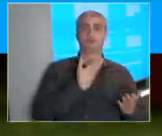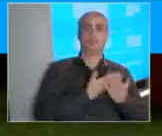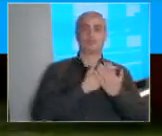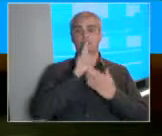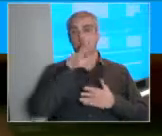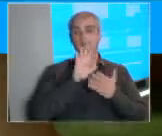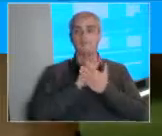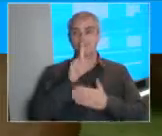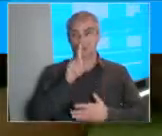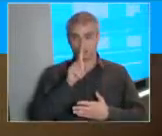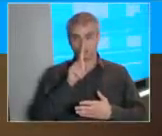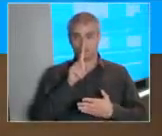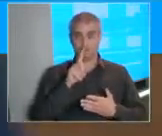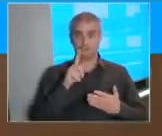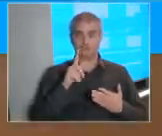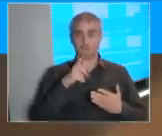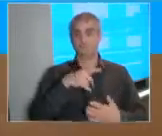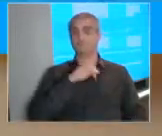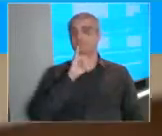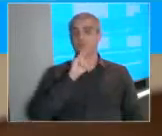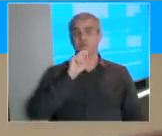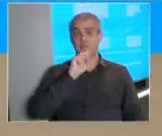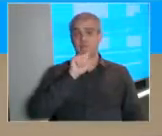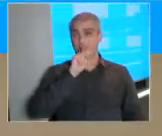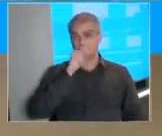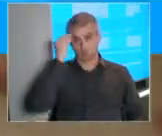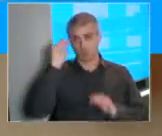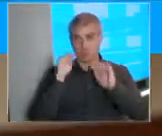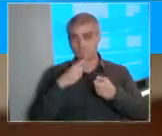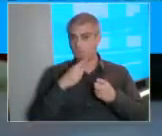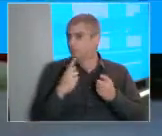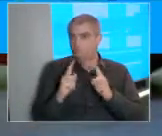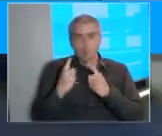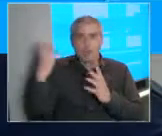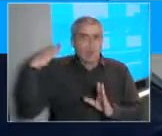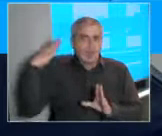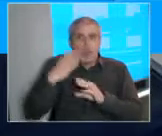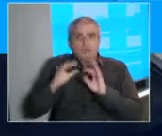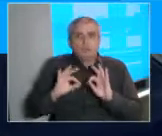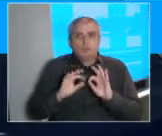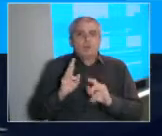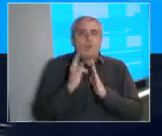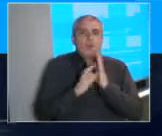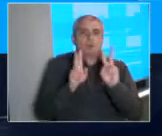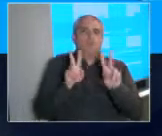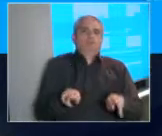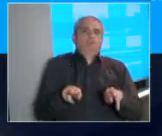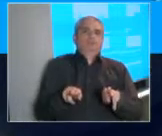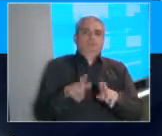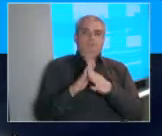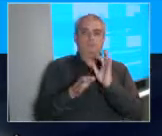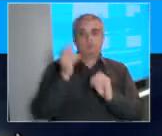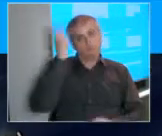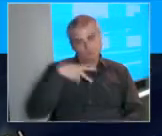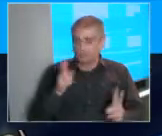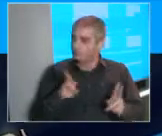בשנת 2011 ליעקב נאמן, זיכרונו לברכה. לא קרה מאז שום דבר, החוק בעינו עומד. בתי המשפט הבינו